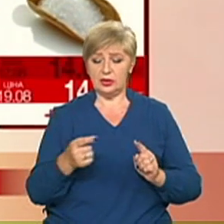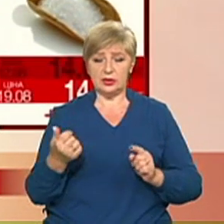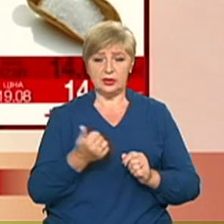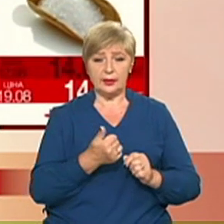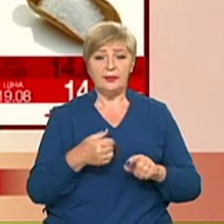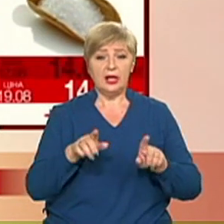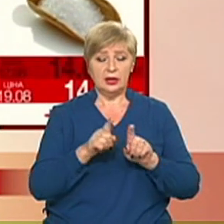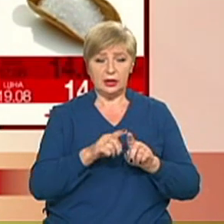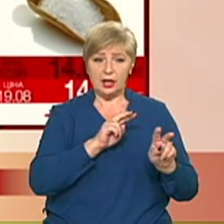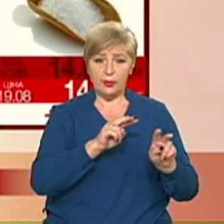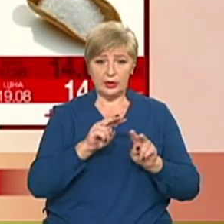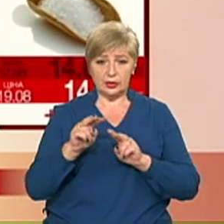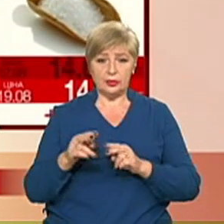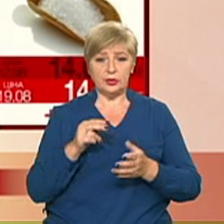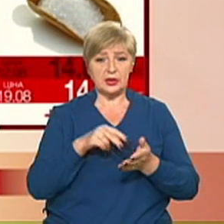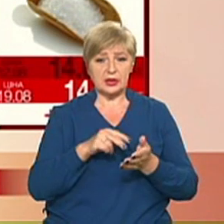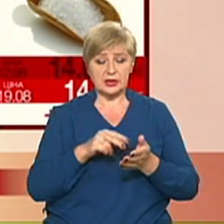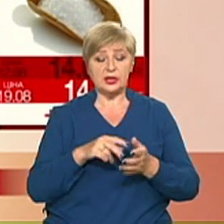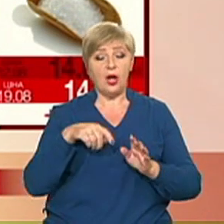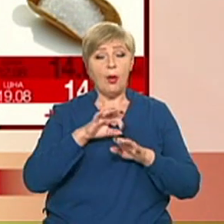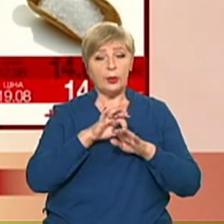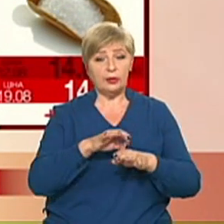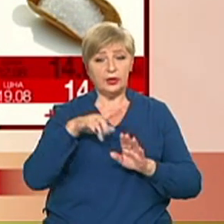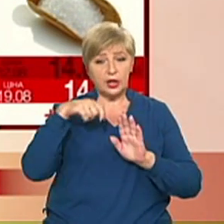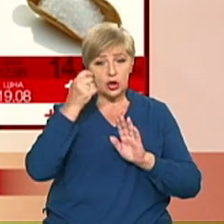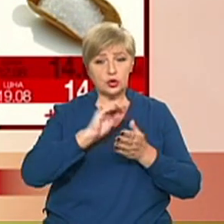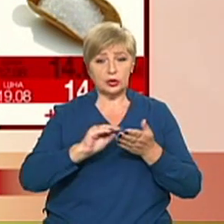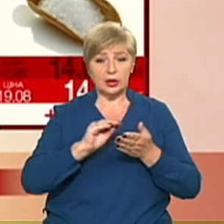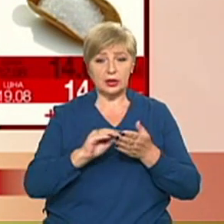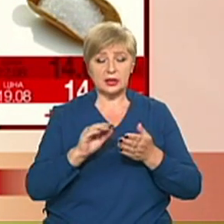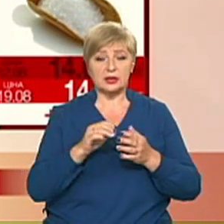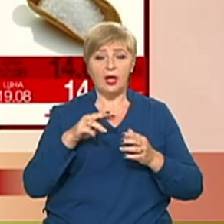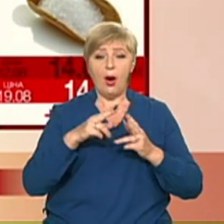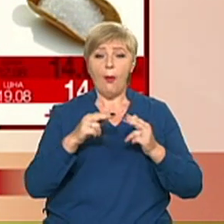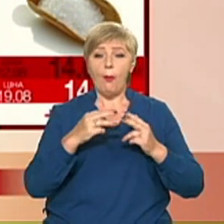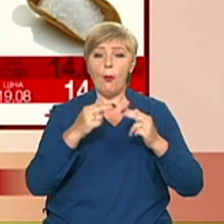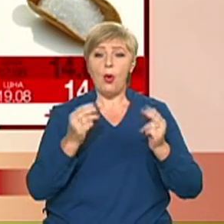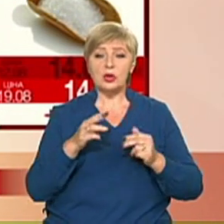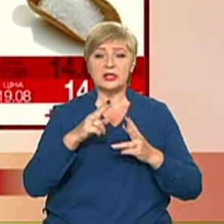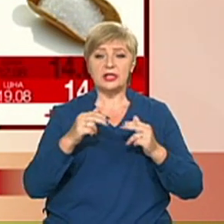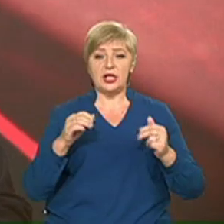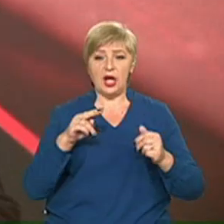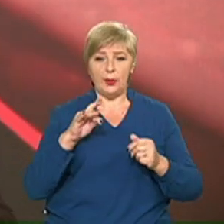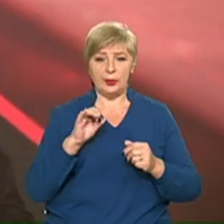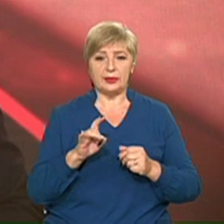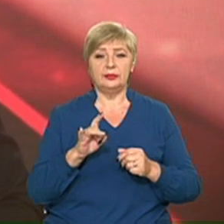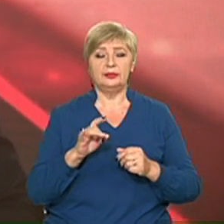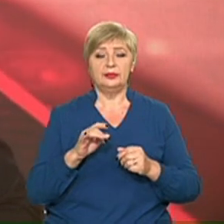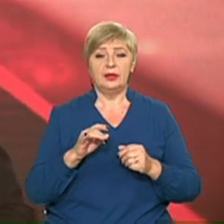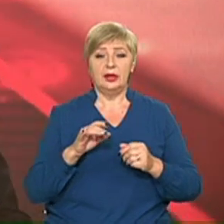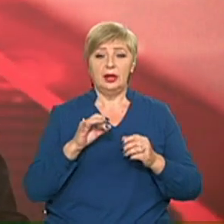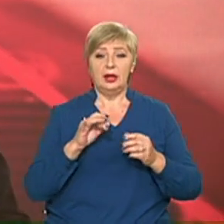моніторингу цін міських супермаркетів. Його провели журналісти інформагентства «Мост Дніпр».